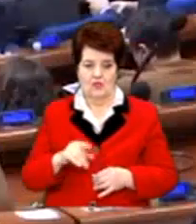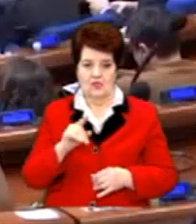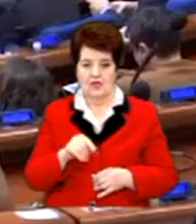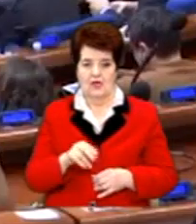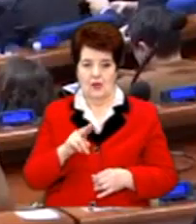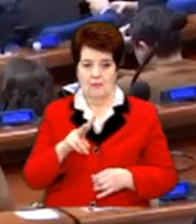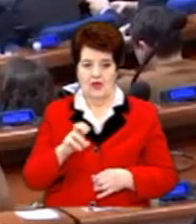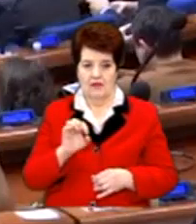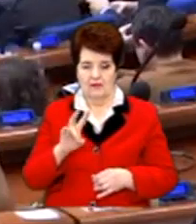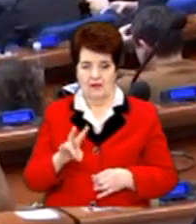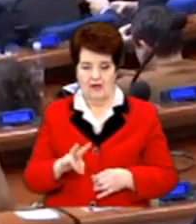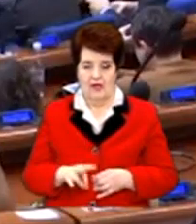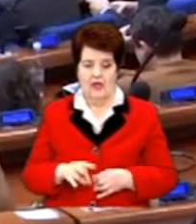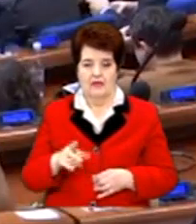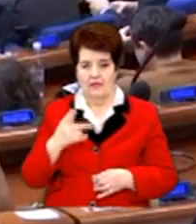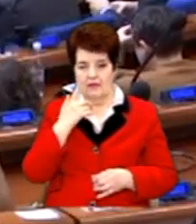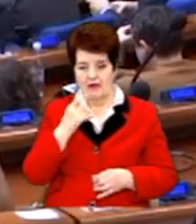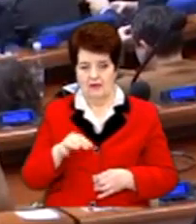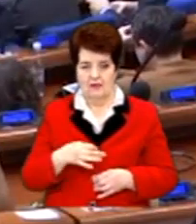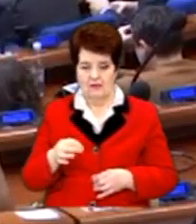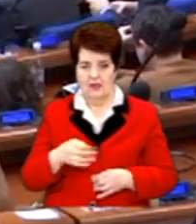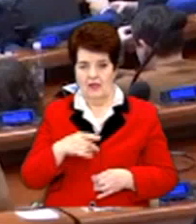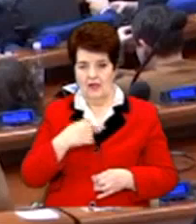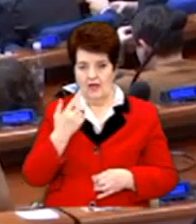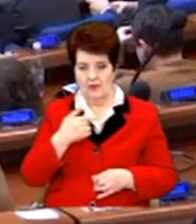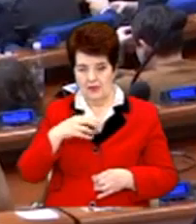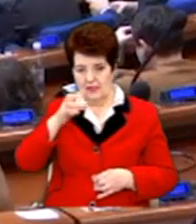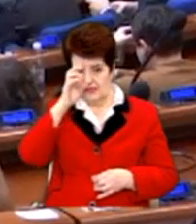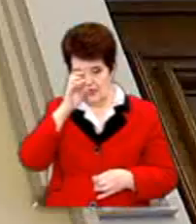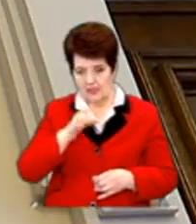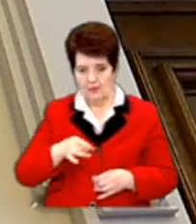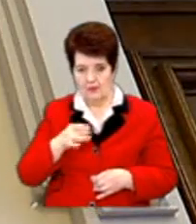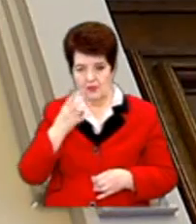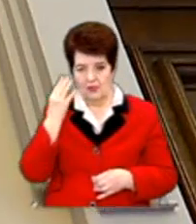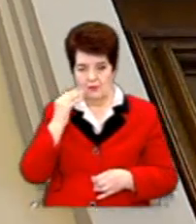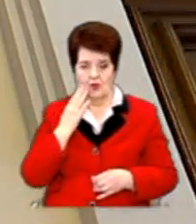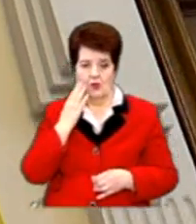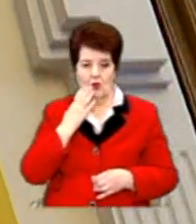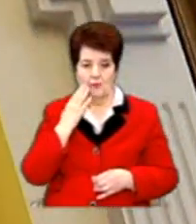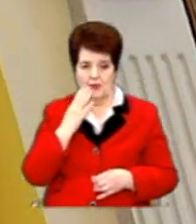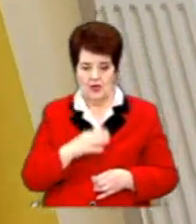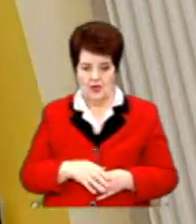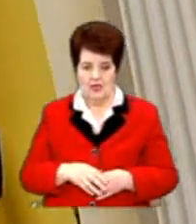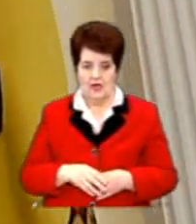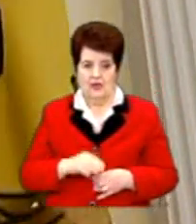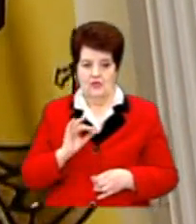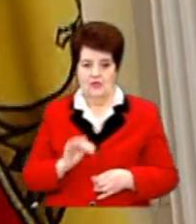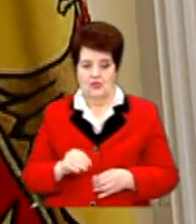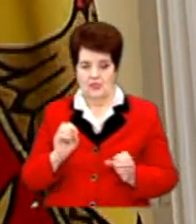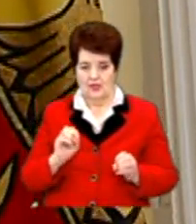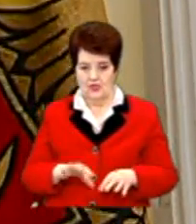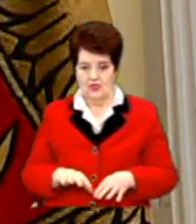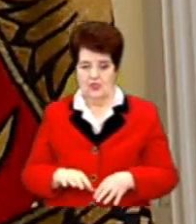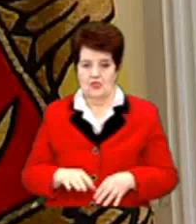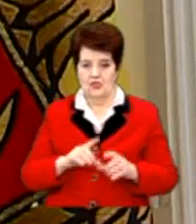APCE. Conform declarației de independență, limba de stat a Republicii Moldova este limba română, fapt întărit și de o decizie a